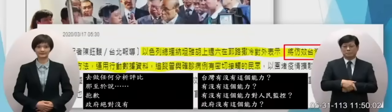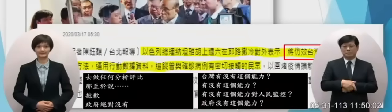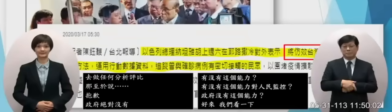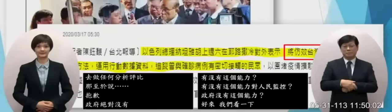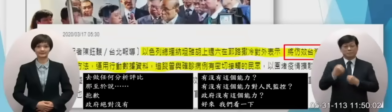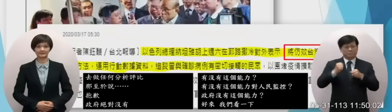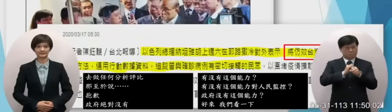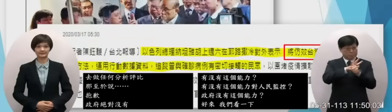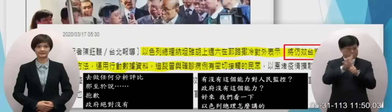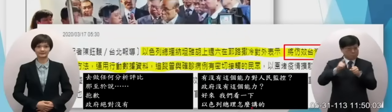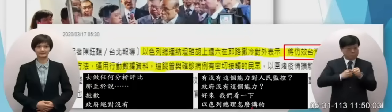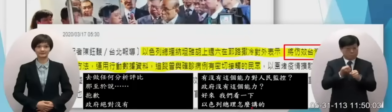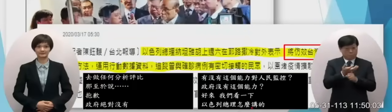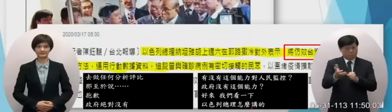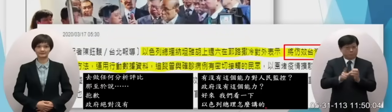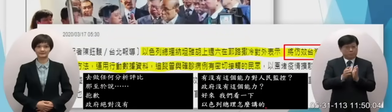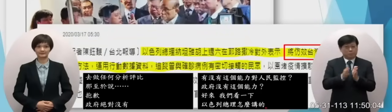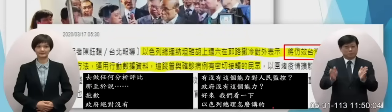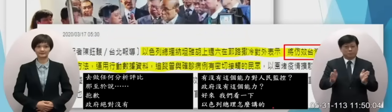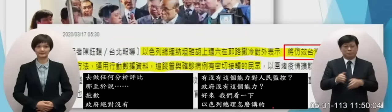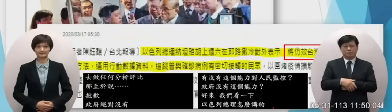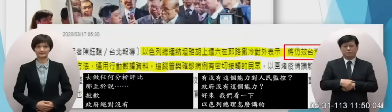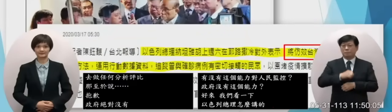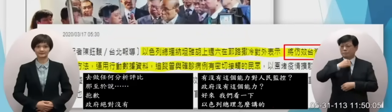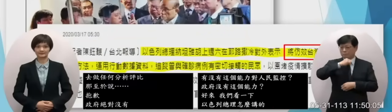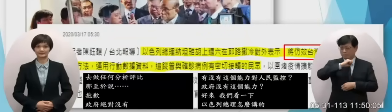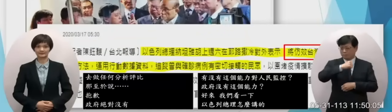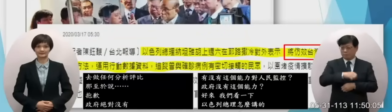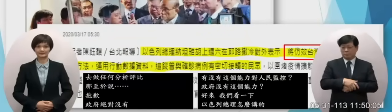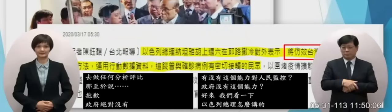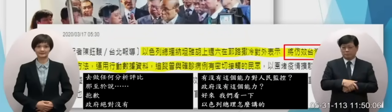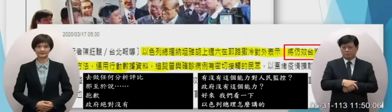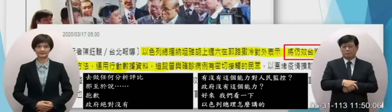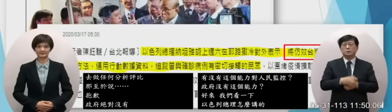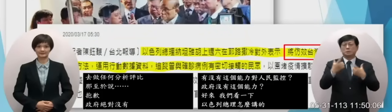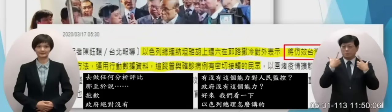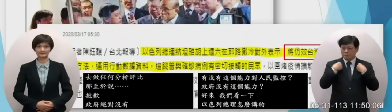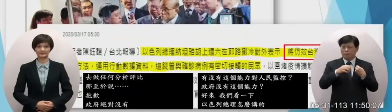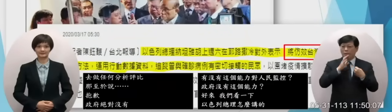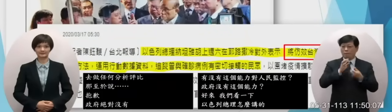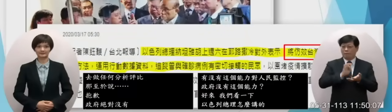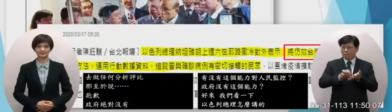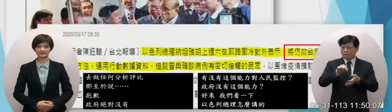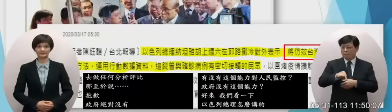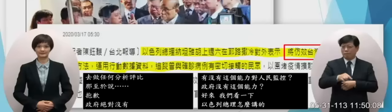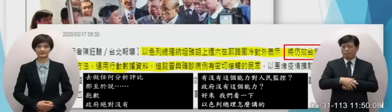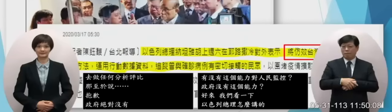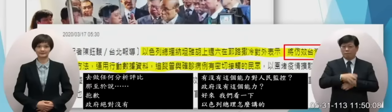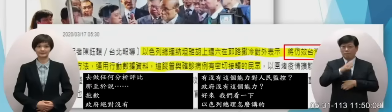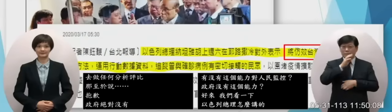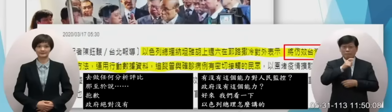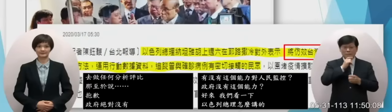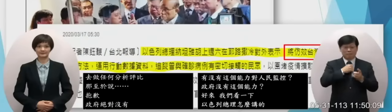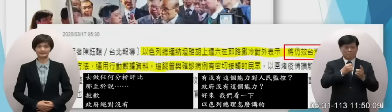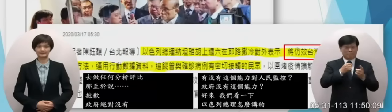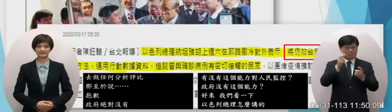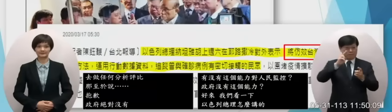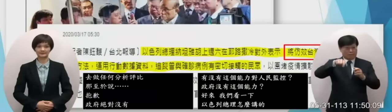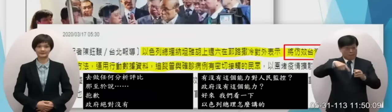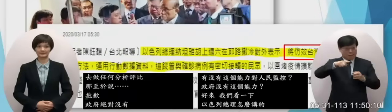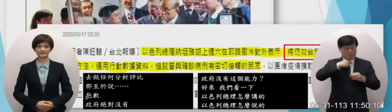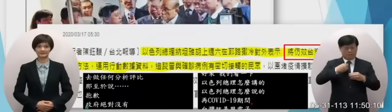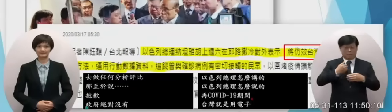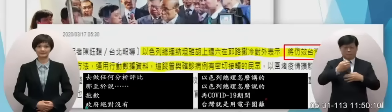在 COVID-19 期间，台湾就是用电子围篱监